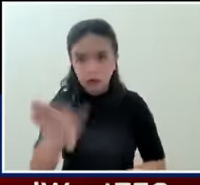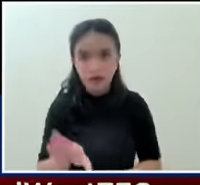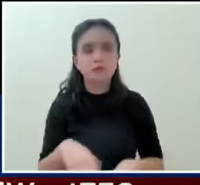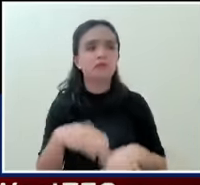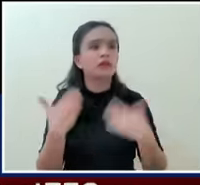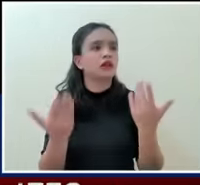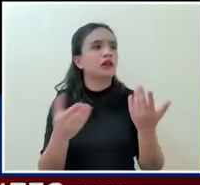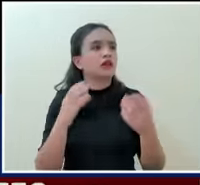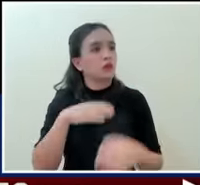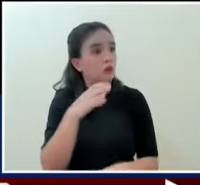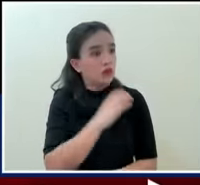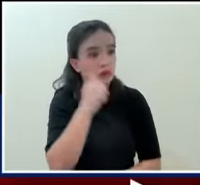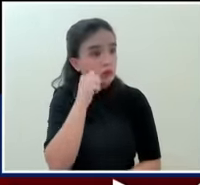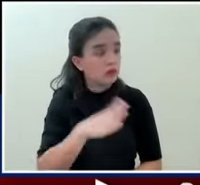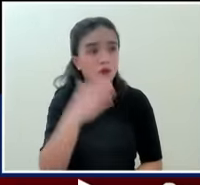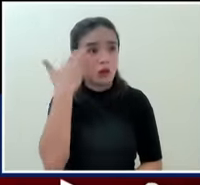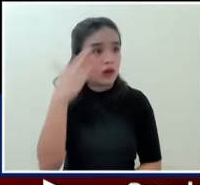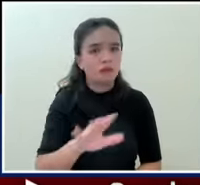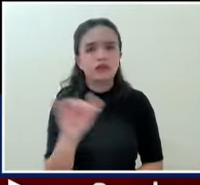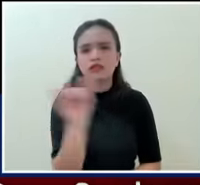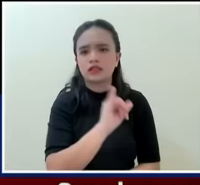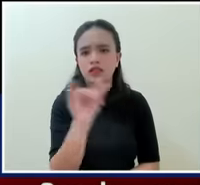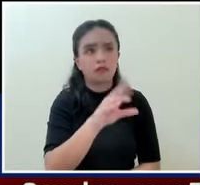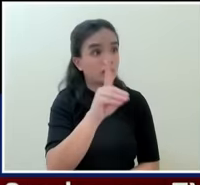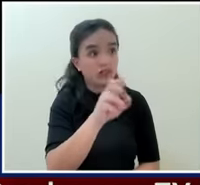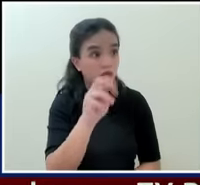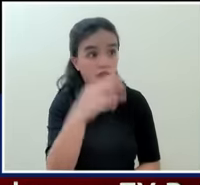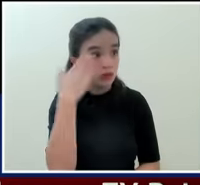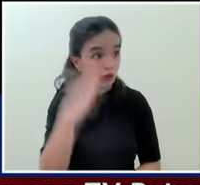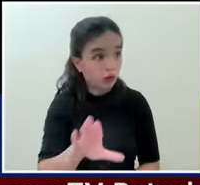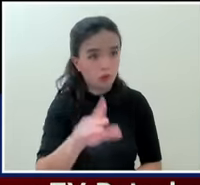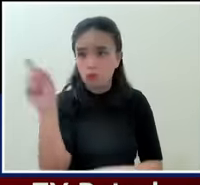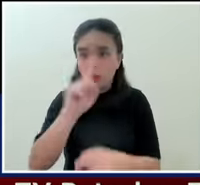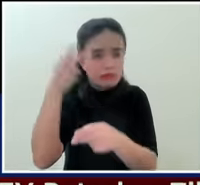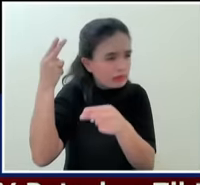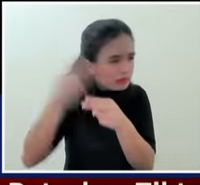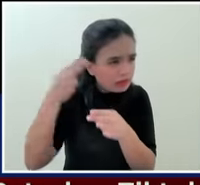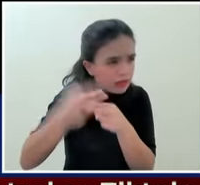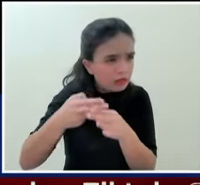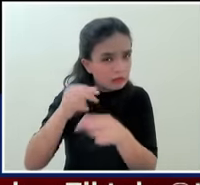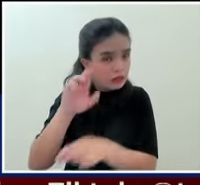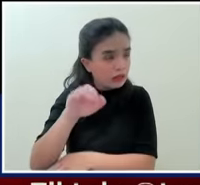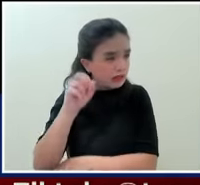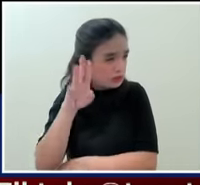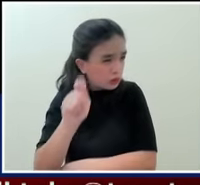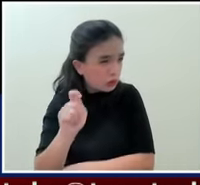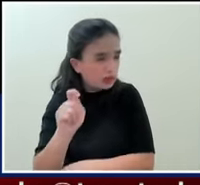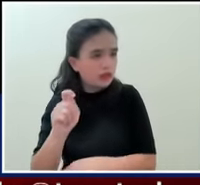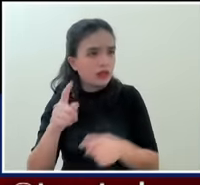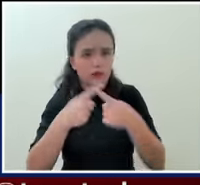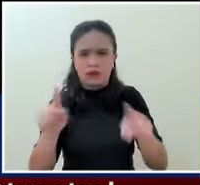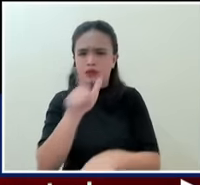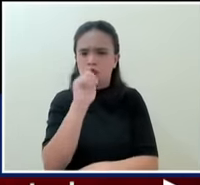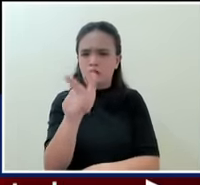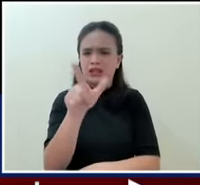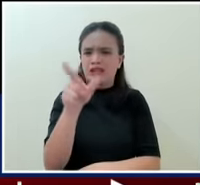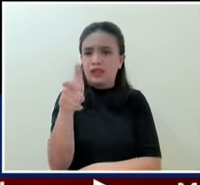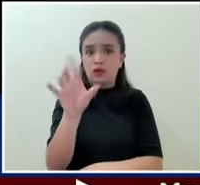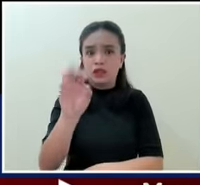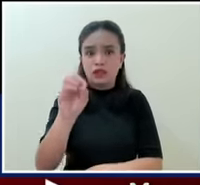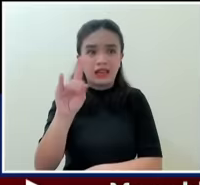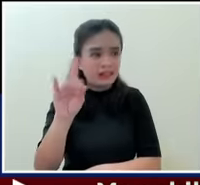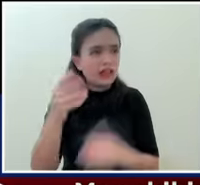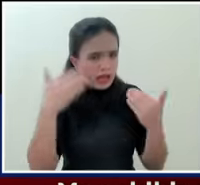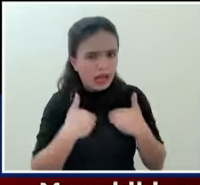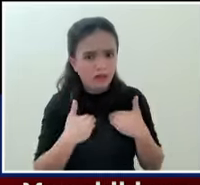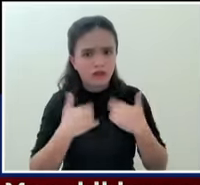ng Congresswoman, at hindi alam ng DNR ang pangalan ng resort. Samantalang 2018 pa raw ay nandiyan na yung resort,